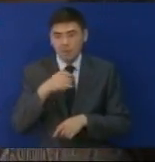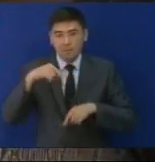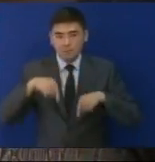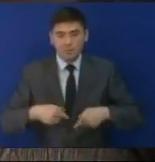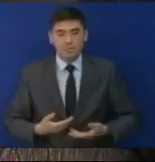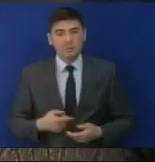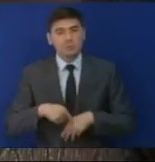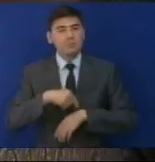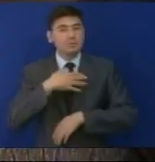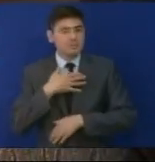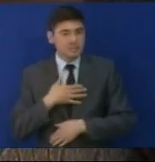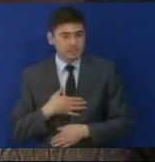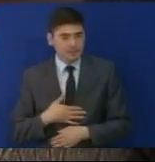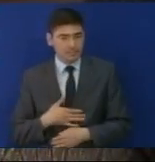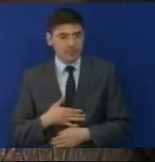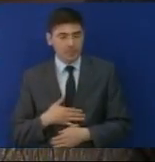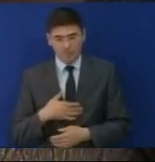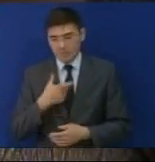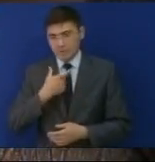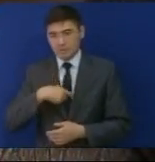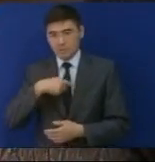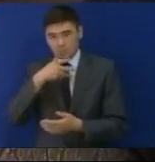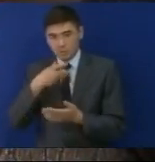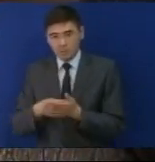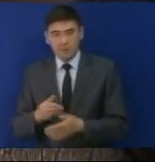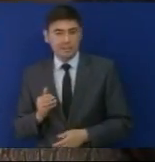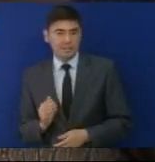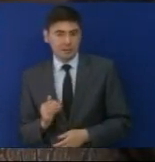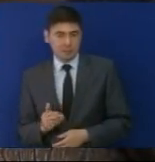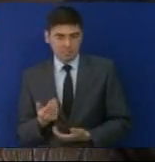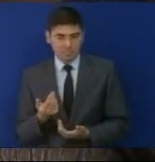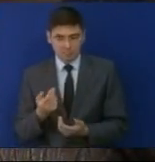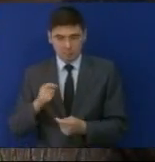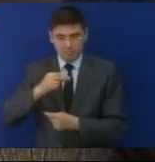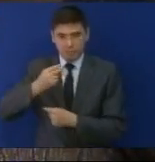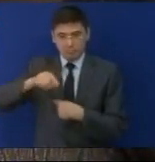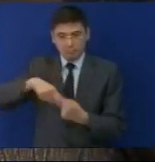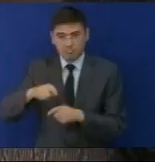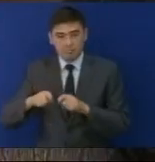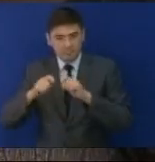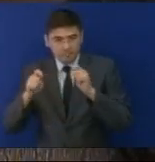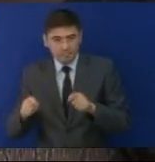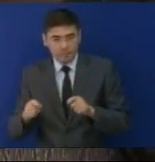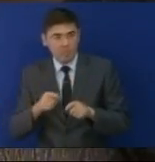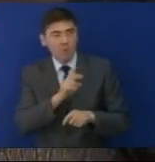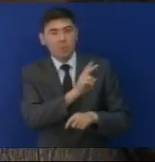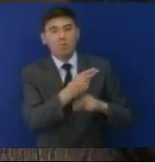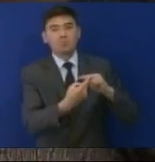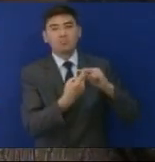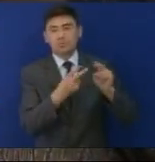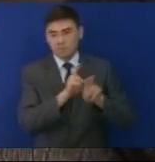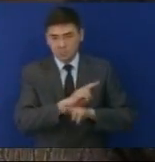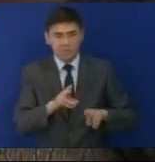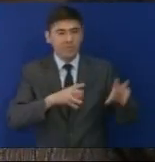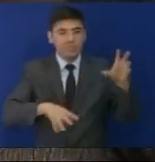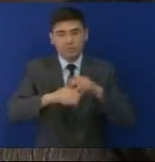приятно здесь жить. Сама открыла малый бизнес. И никто ничему не препятствует. Все очень люди